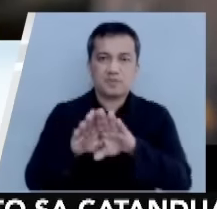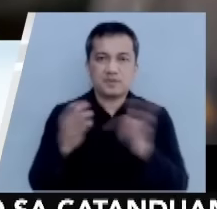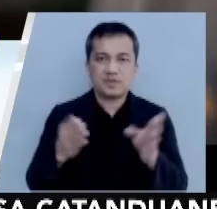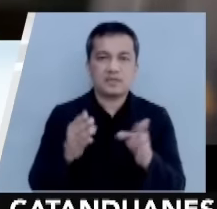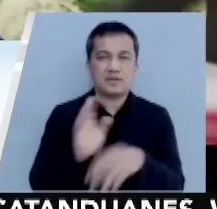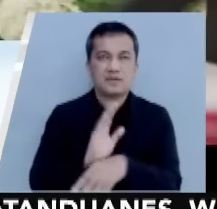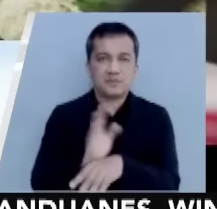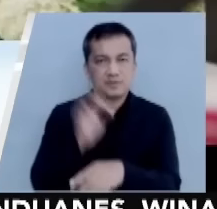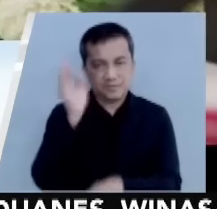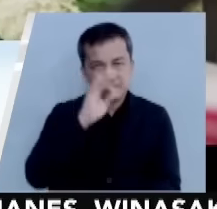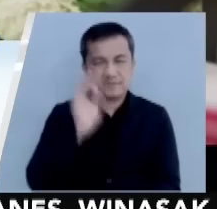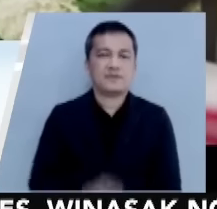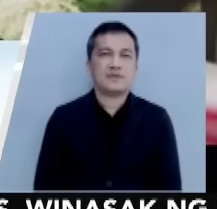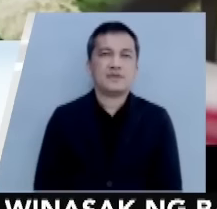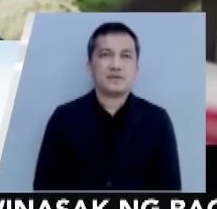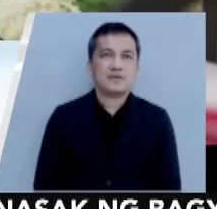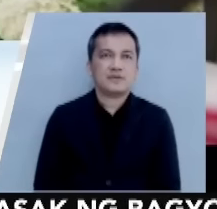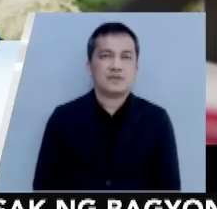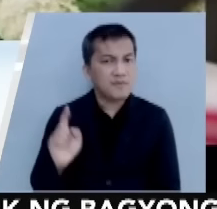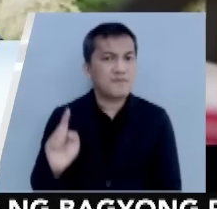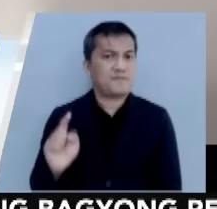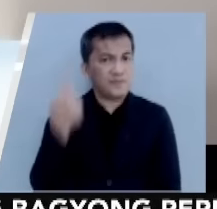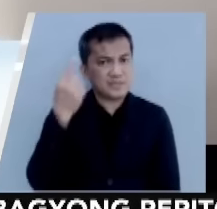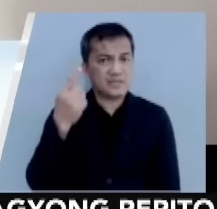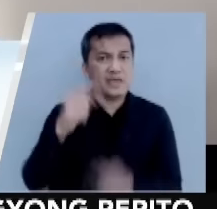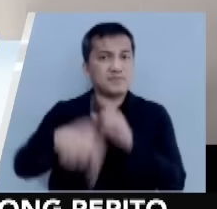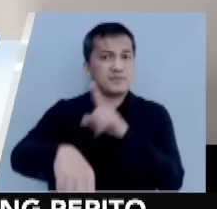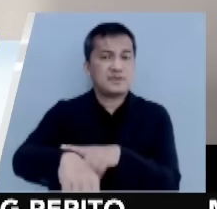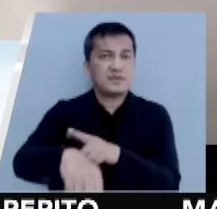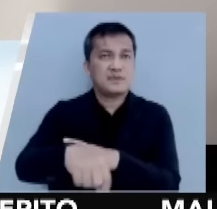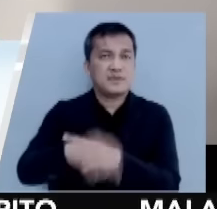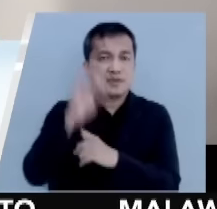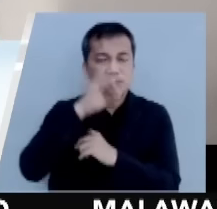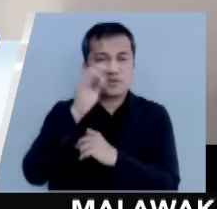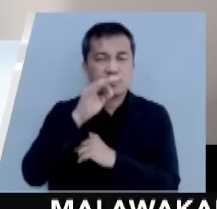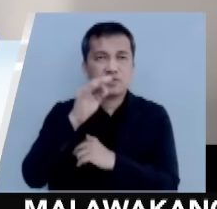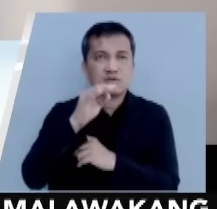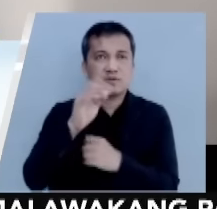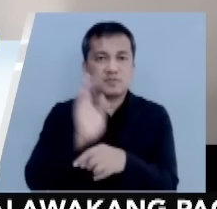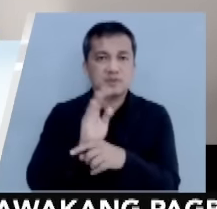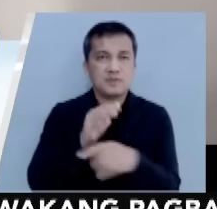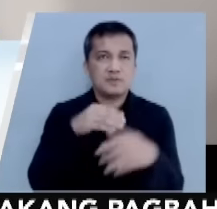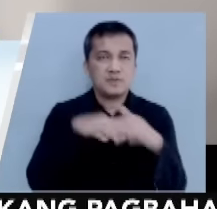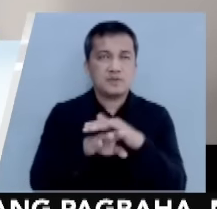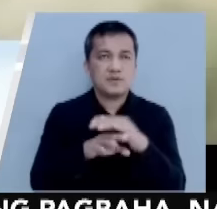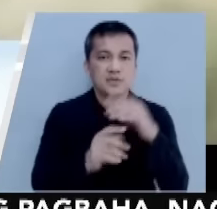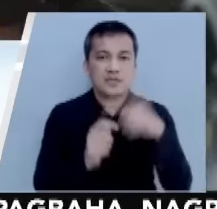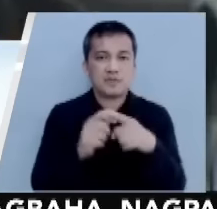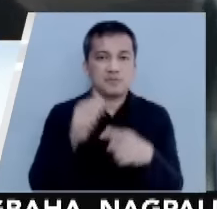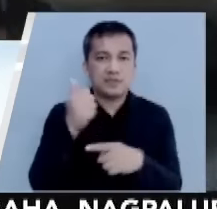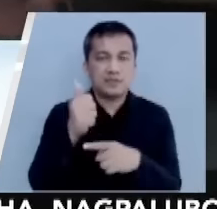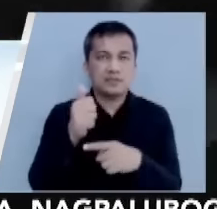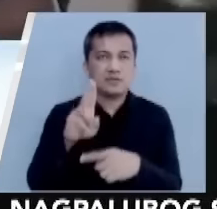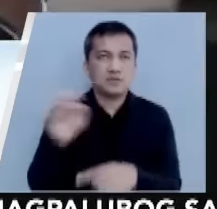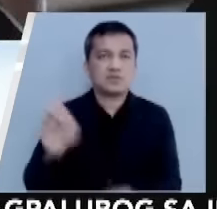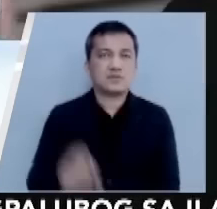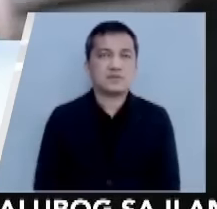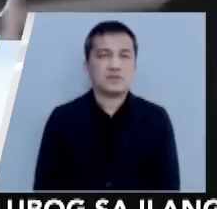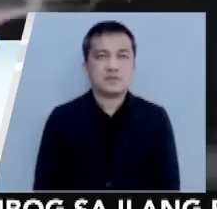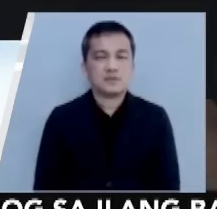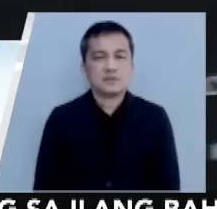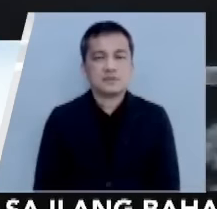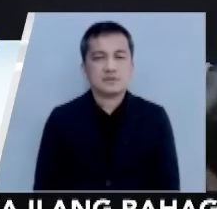Pilipino at kauna-unahang pagkakataon na Pinoy film na pasok sa top 10 films sa US. Ngayong gabi,